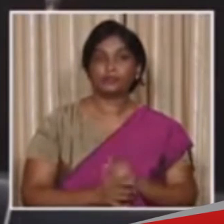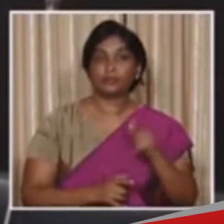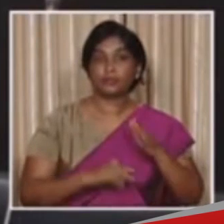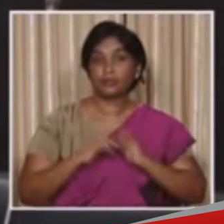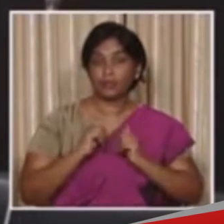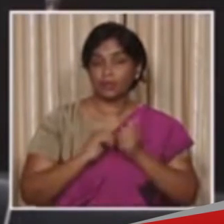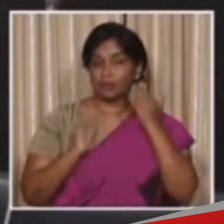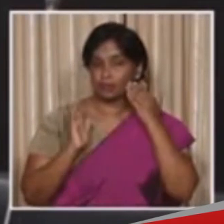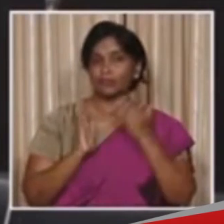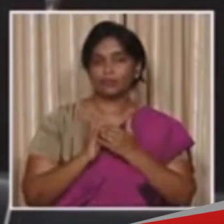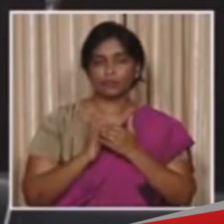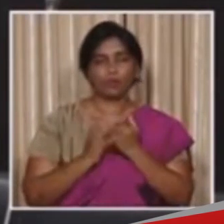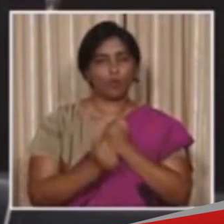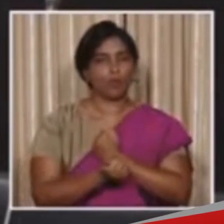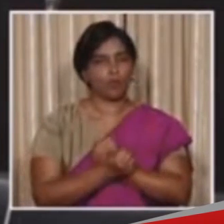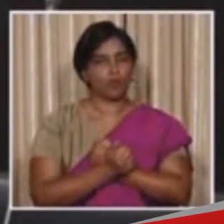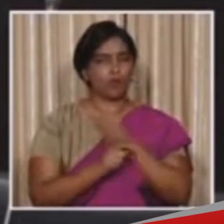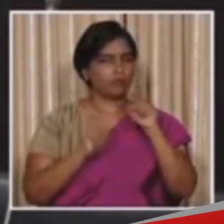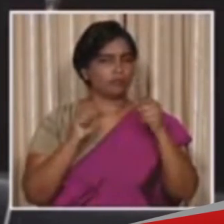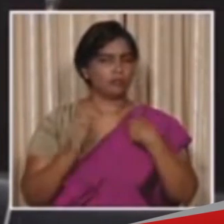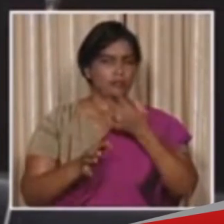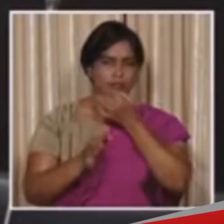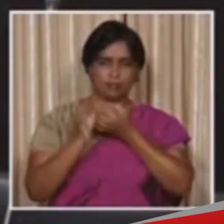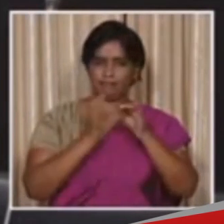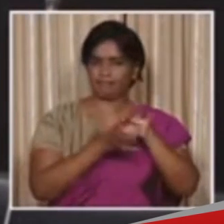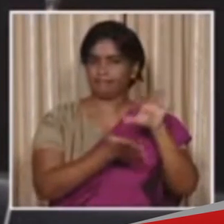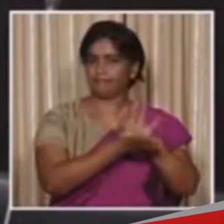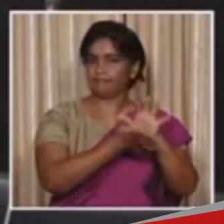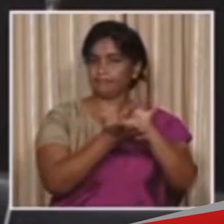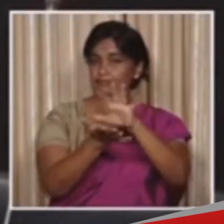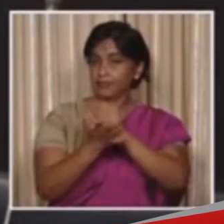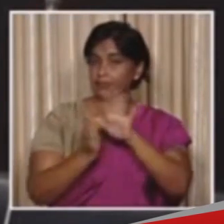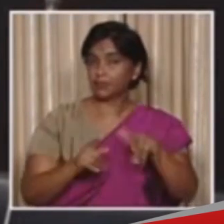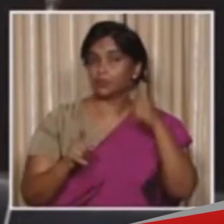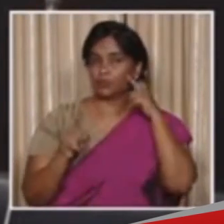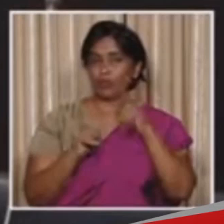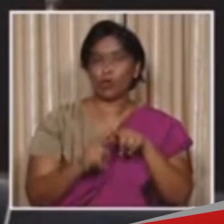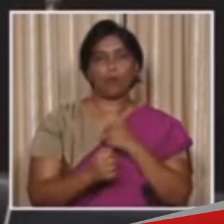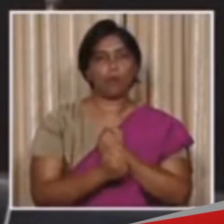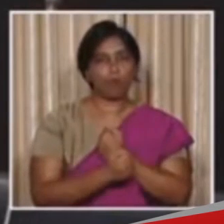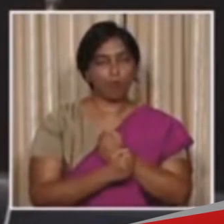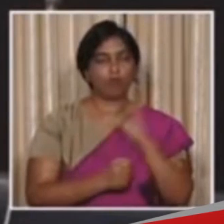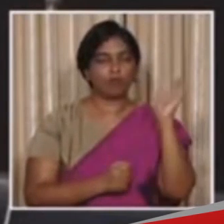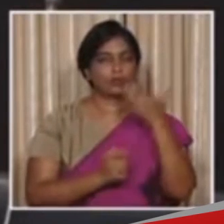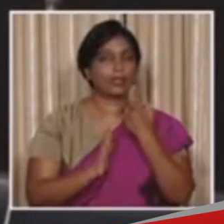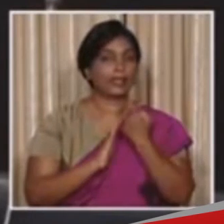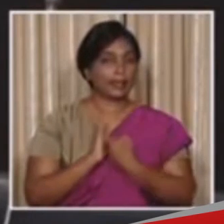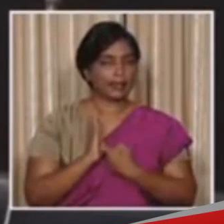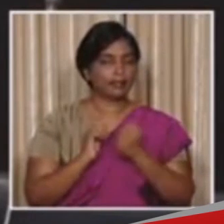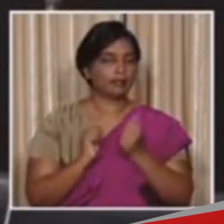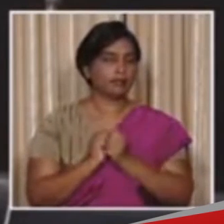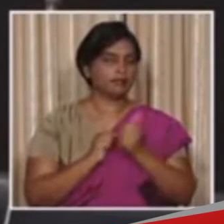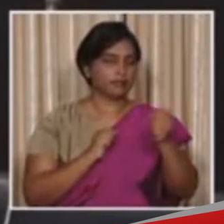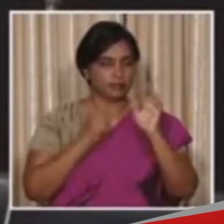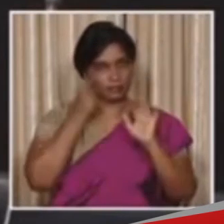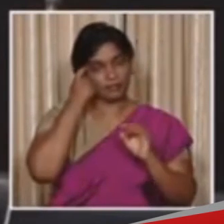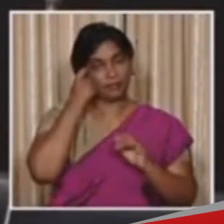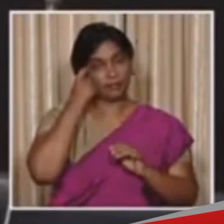සිදුවීම් සම්බන්ධයෙන් අදාළ පොලිසිය ස්ථානවලට පැමිණිලි ගුරු කරලා තිබෙනවා ඒ සම්බන්ධයෙන් පොලිසිය ස්ථාන මගින් අවශ්‍ය නීතිමය ක්‍රියාමාර්ග සිදු